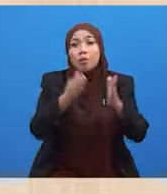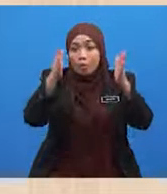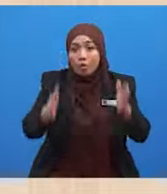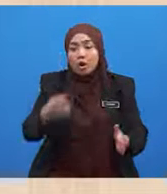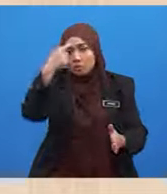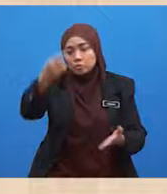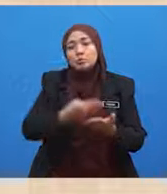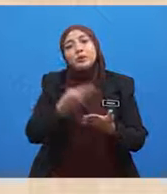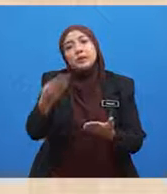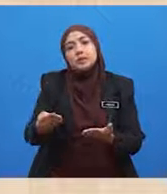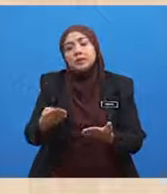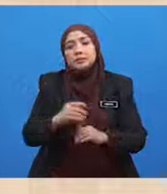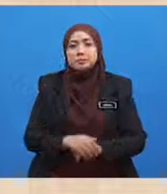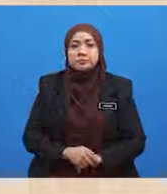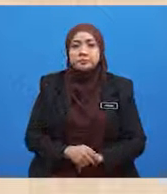untuk membeli